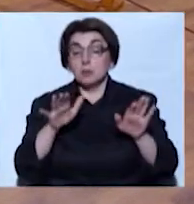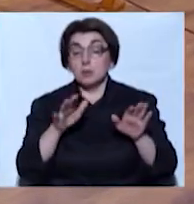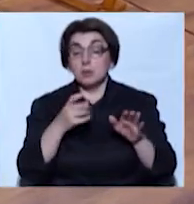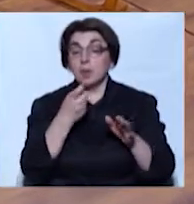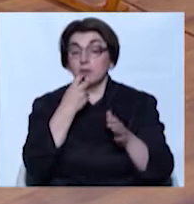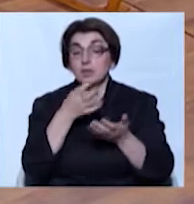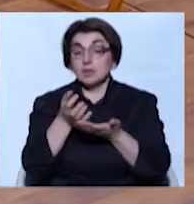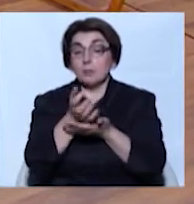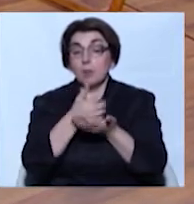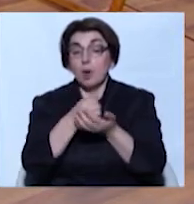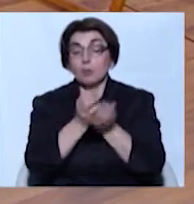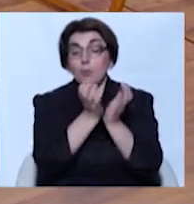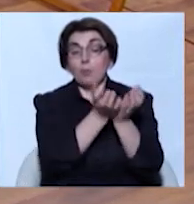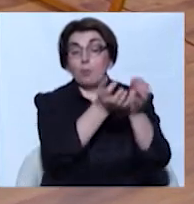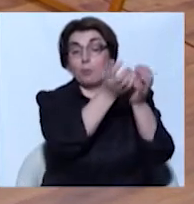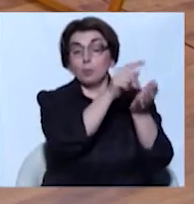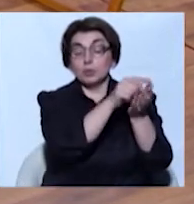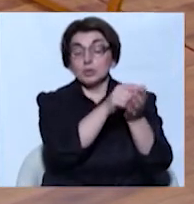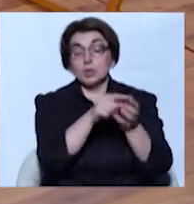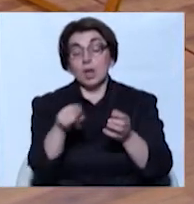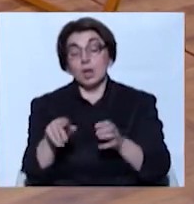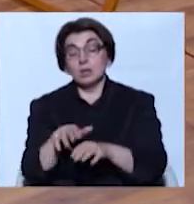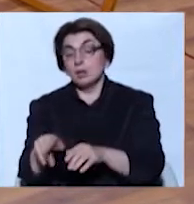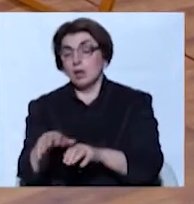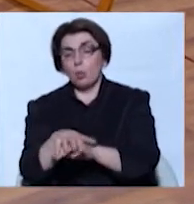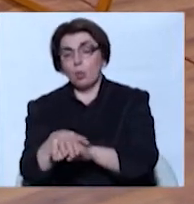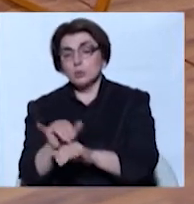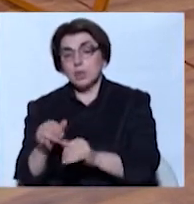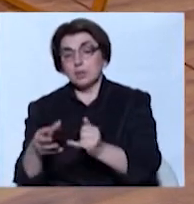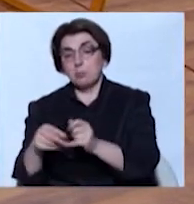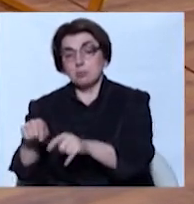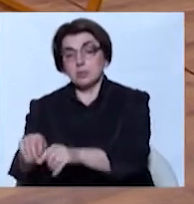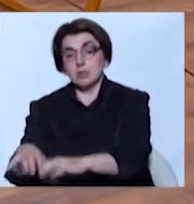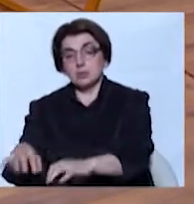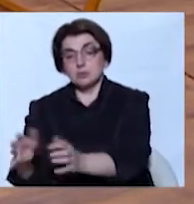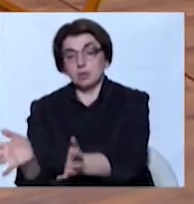ბევრ კვერცხს და იქ ტოვებენ. ესე იგი ფრინველები.